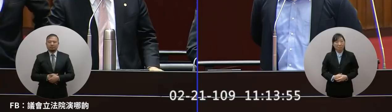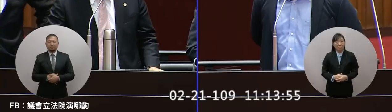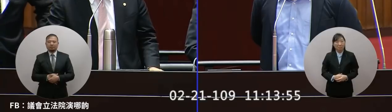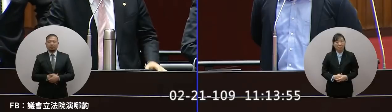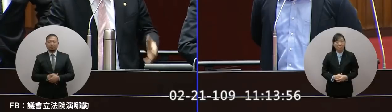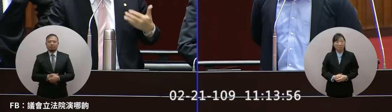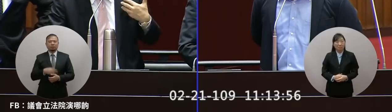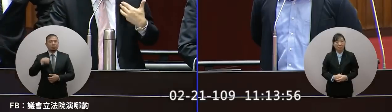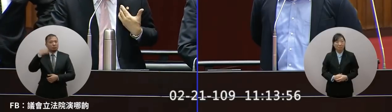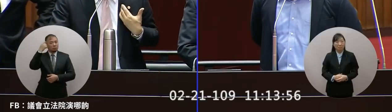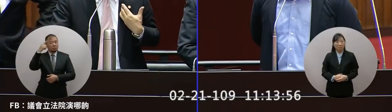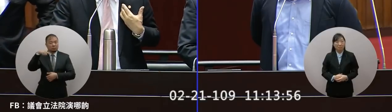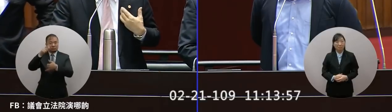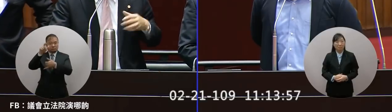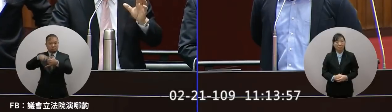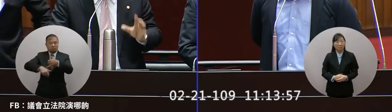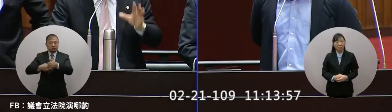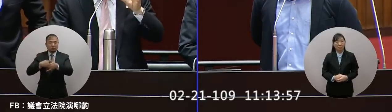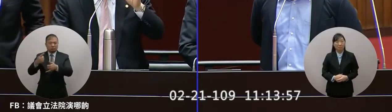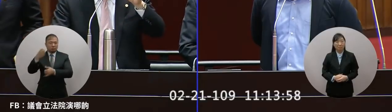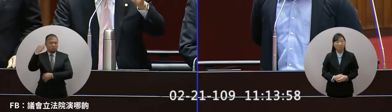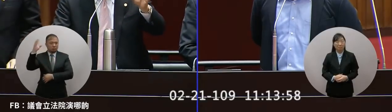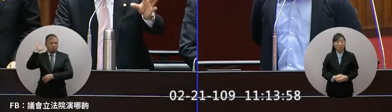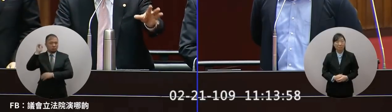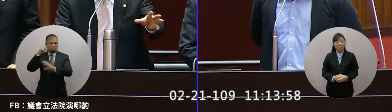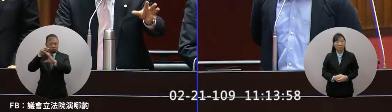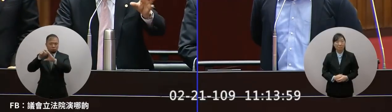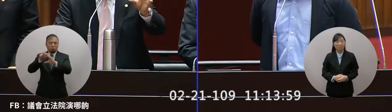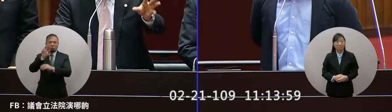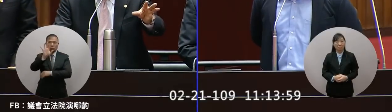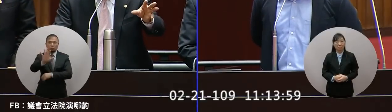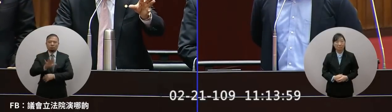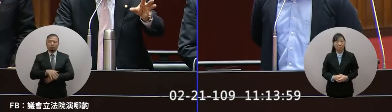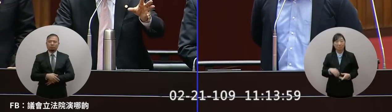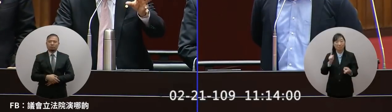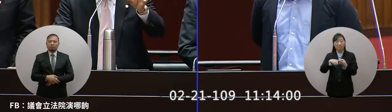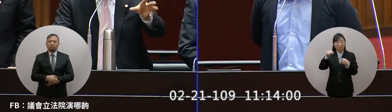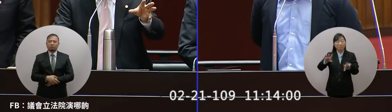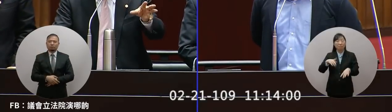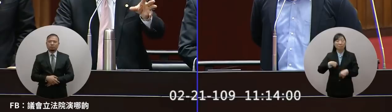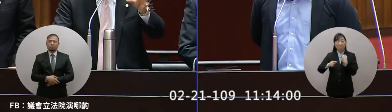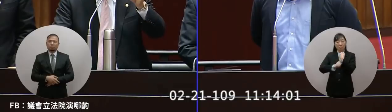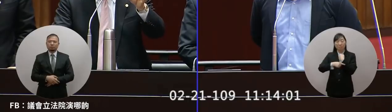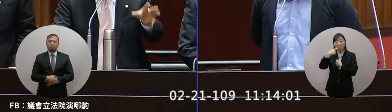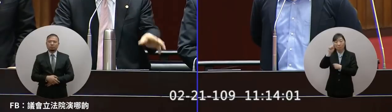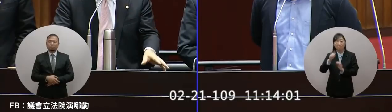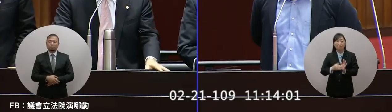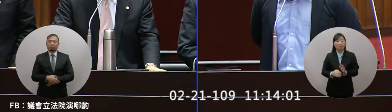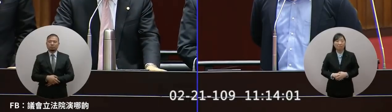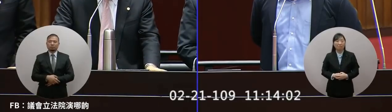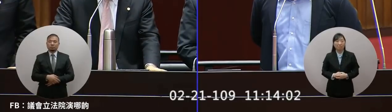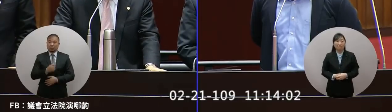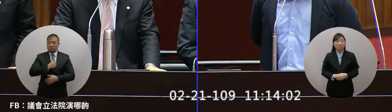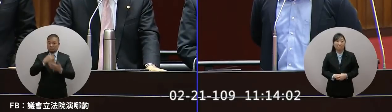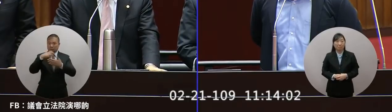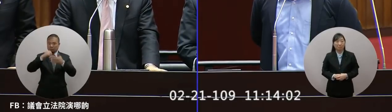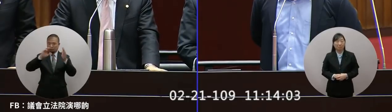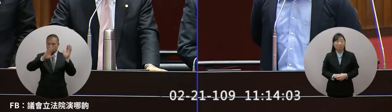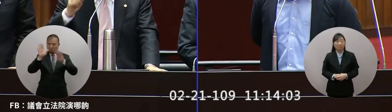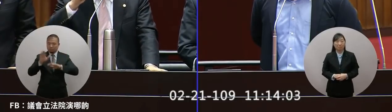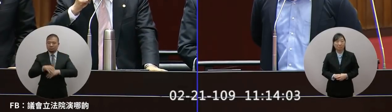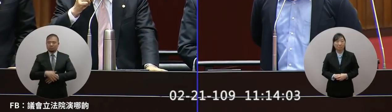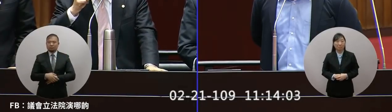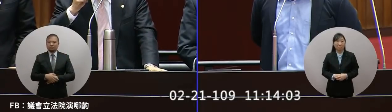这个个案，我有看到媒体报道，不过我没有就 就要研起手啊， 这里面的情况是怎么样？